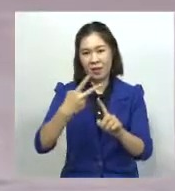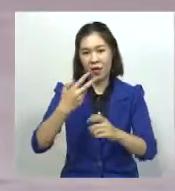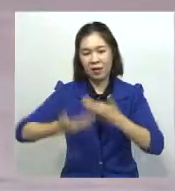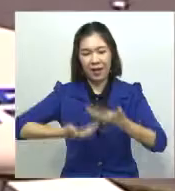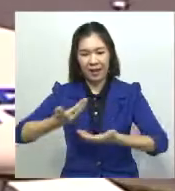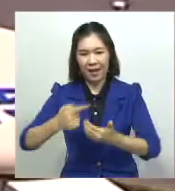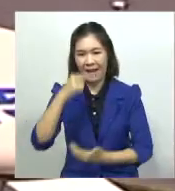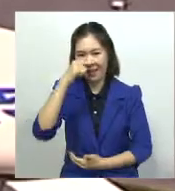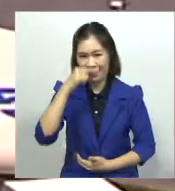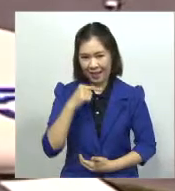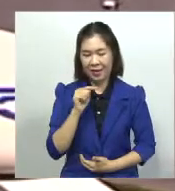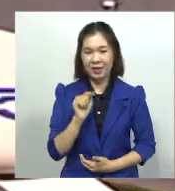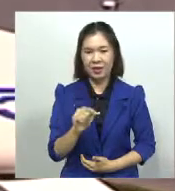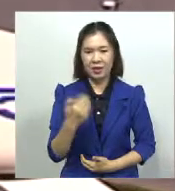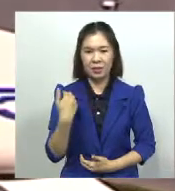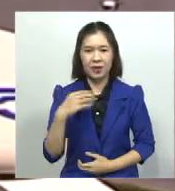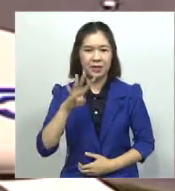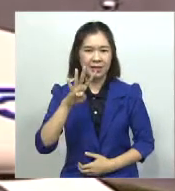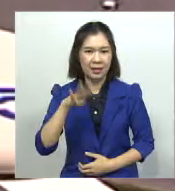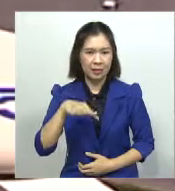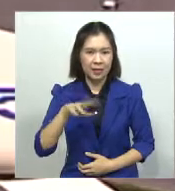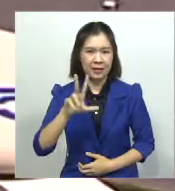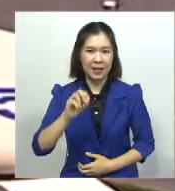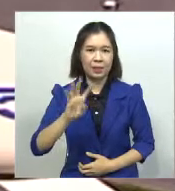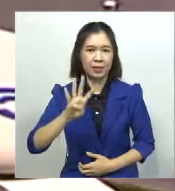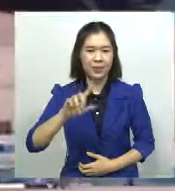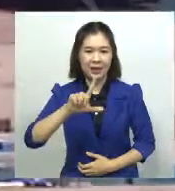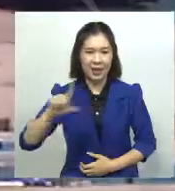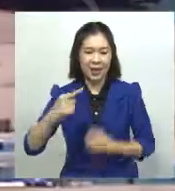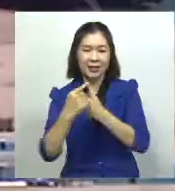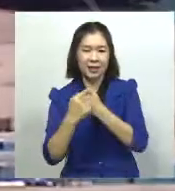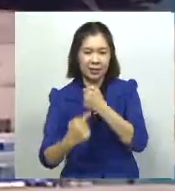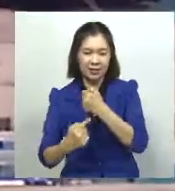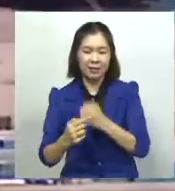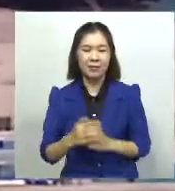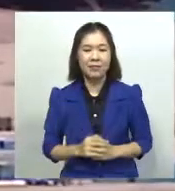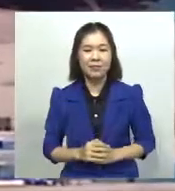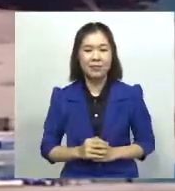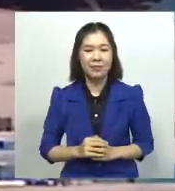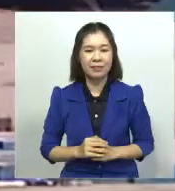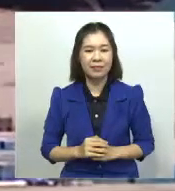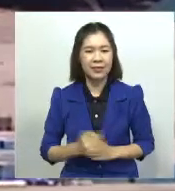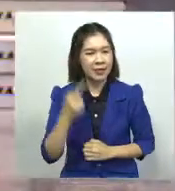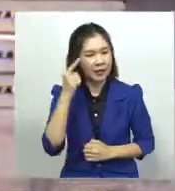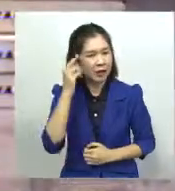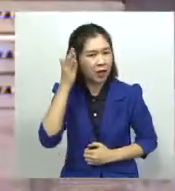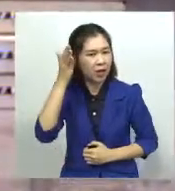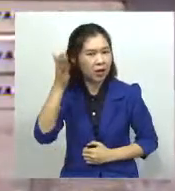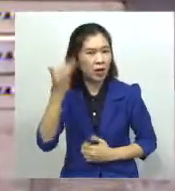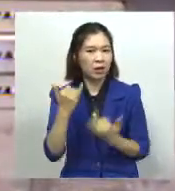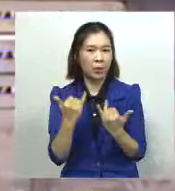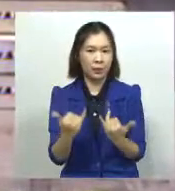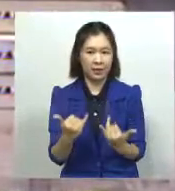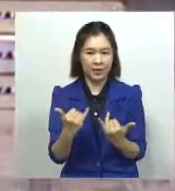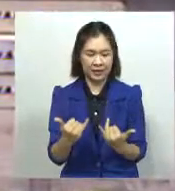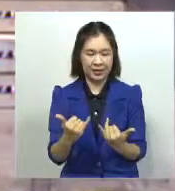พันธ์ไทยขาดดุลการค้า 4,034 ล้านเหรียญสหรัฐสำหรับแนวโน้มการส่งออกในปีนี้นะคะน